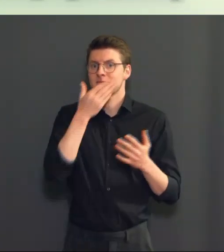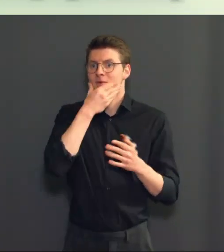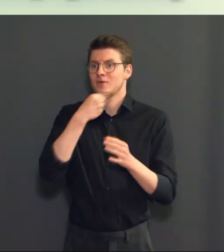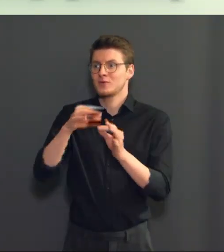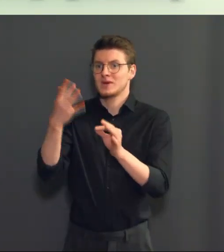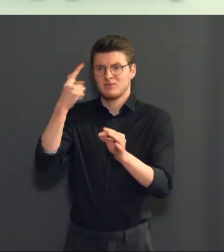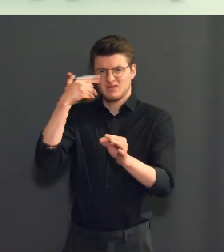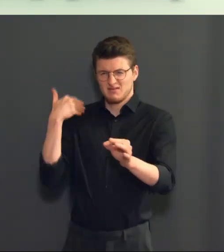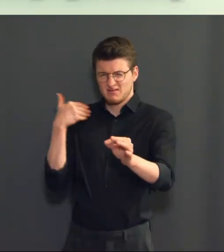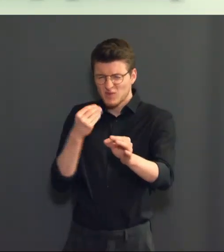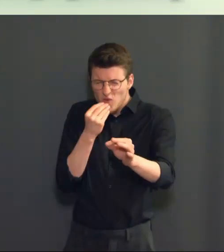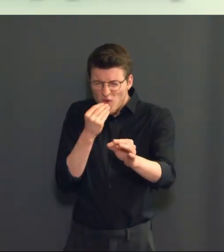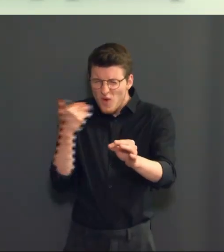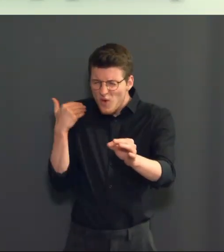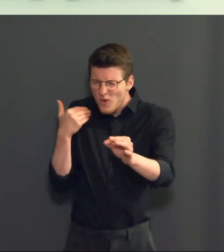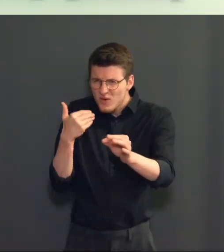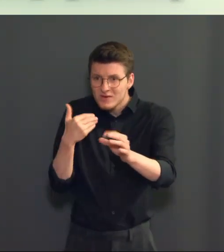lange koude periode.